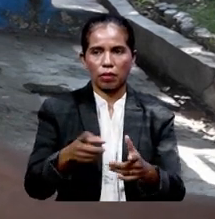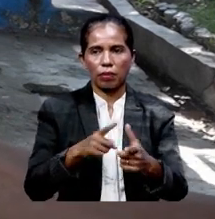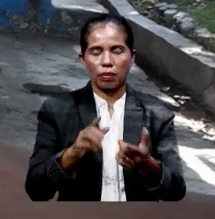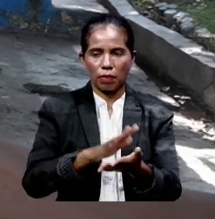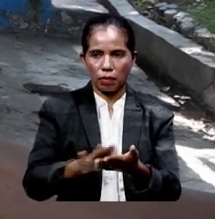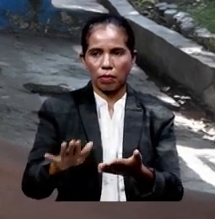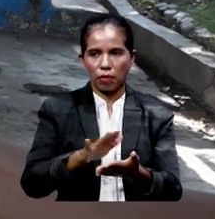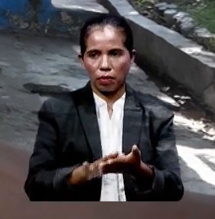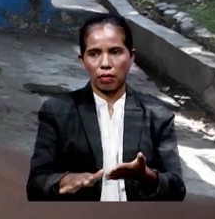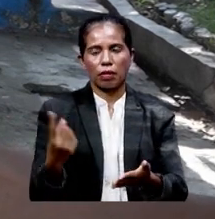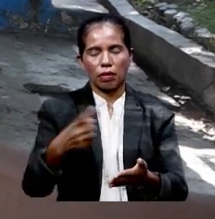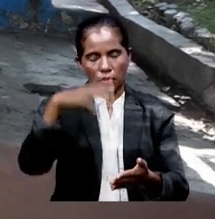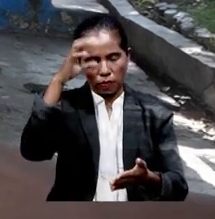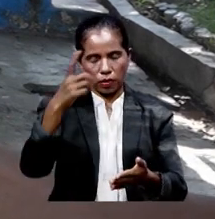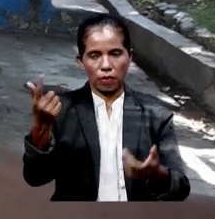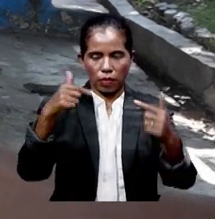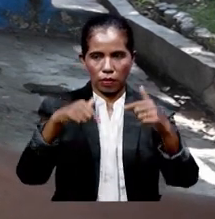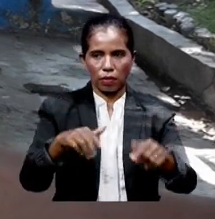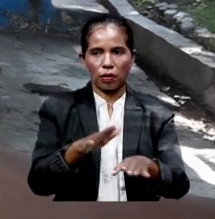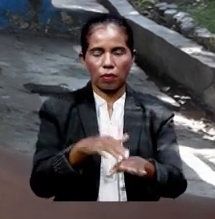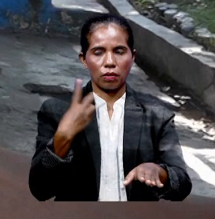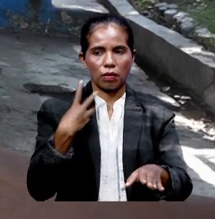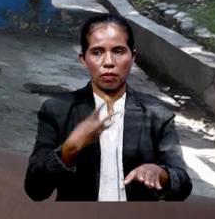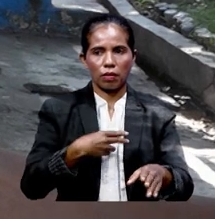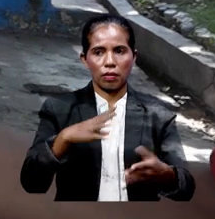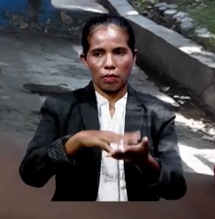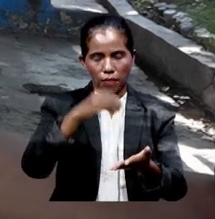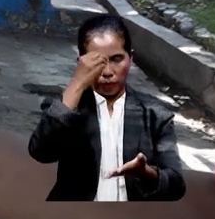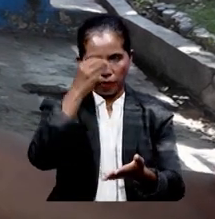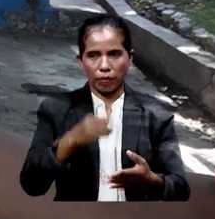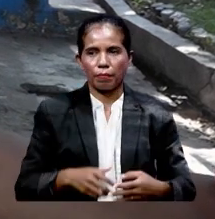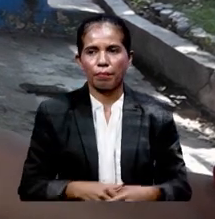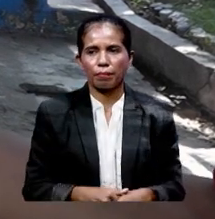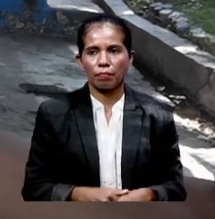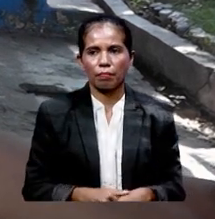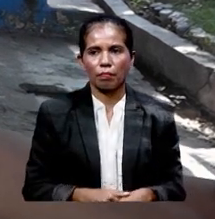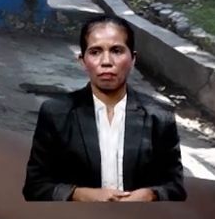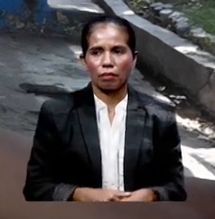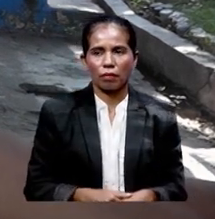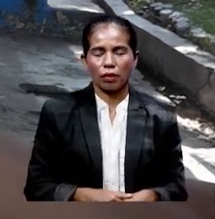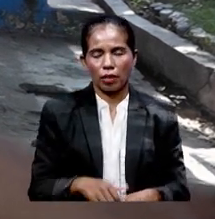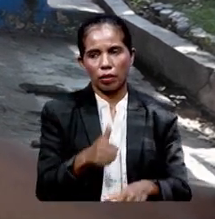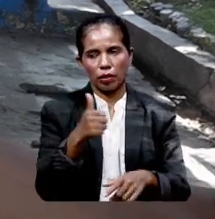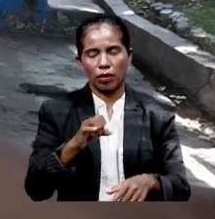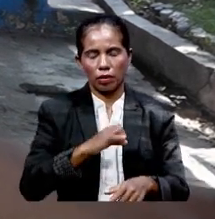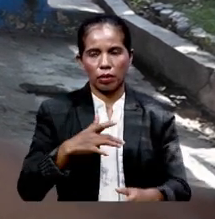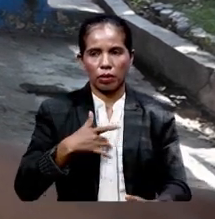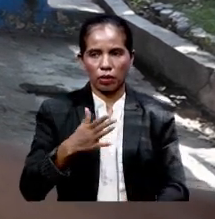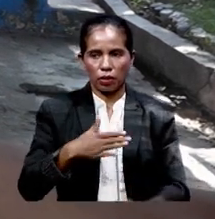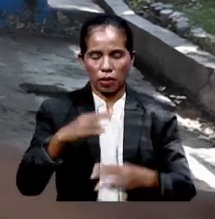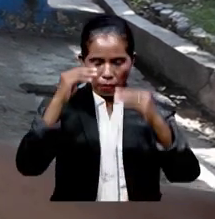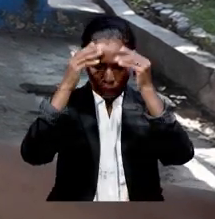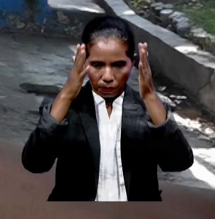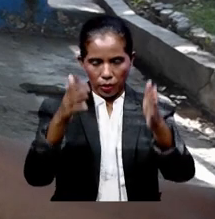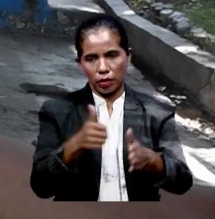mostem sane sane tu mai fali afeta fal ba minia aula aprendizaje ni iha balu hau senti kondede taba profesor